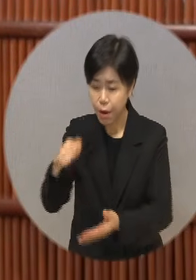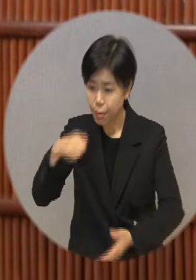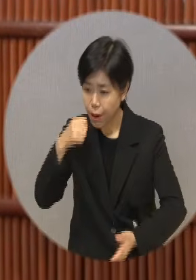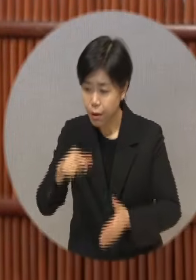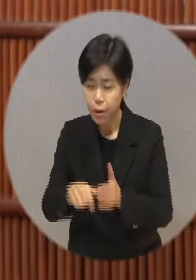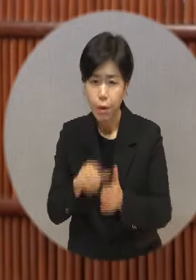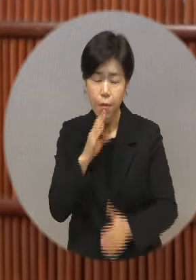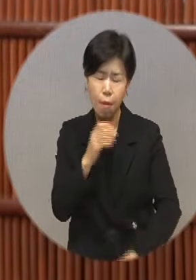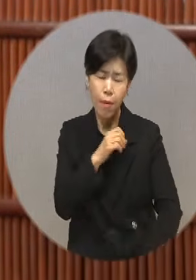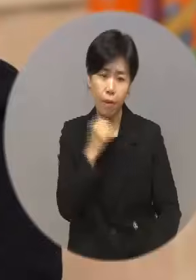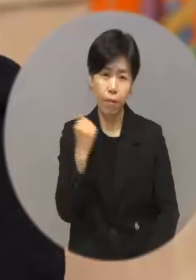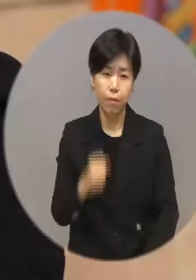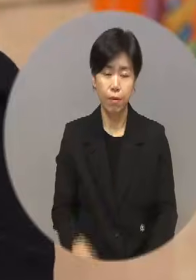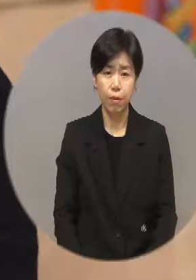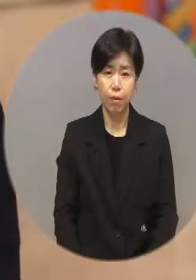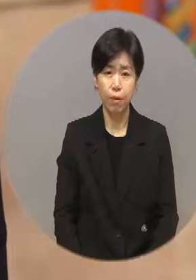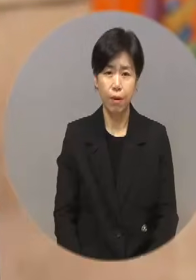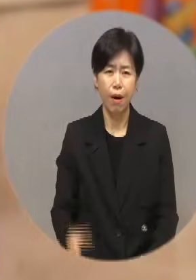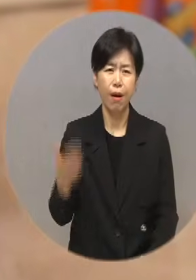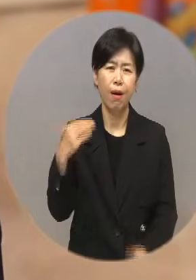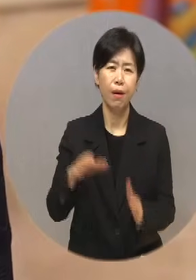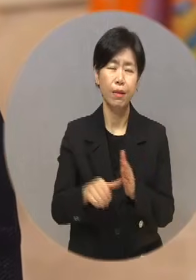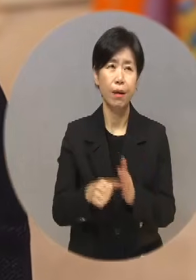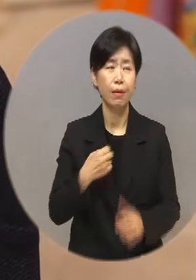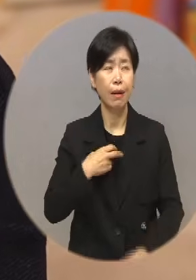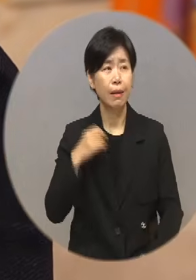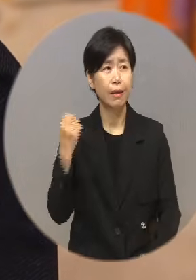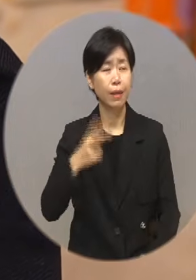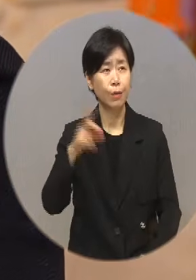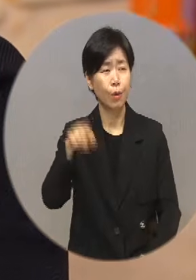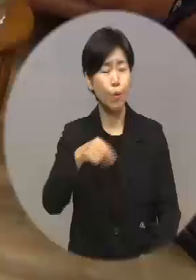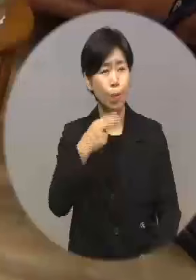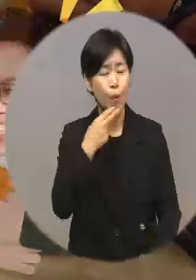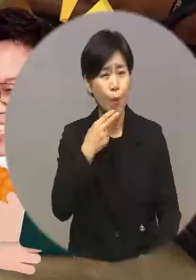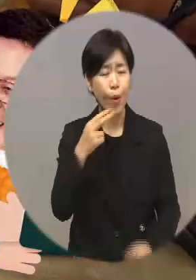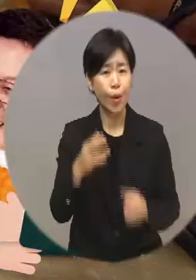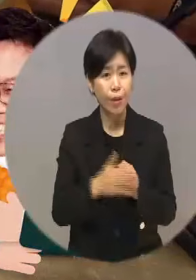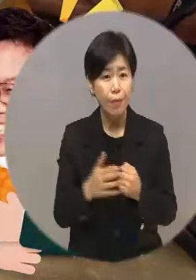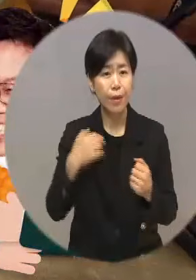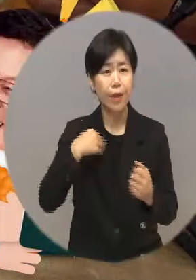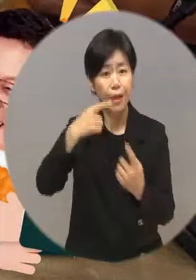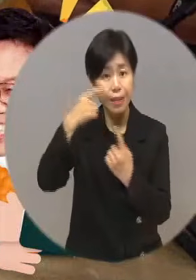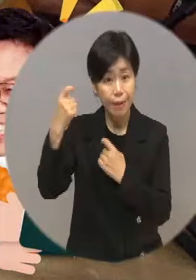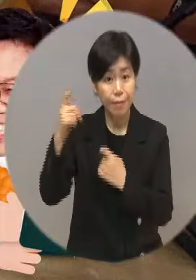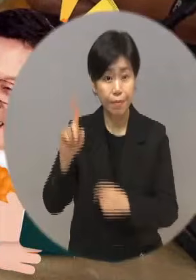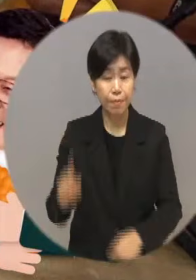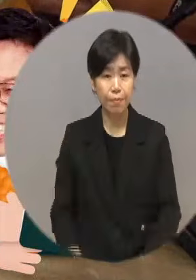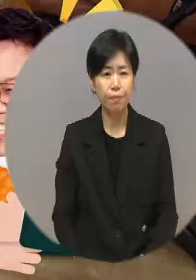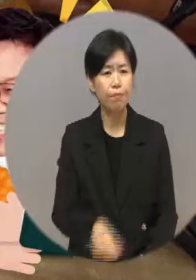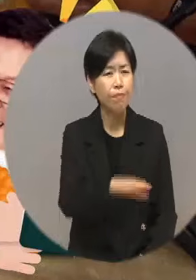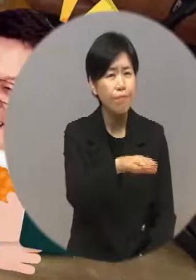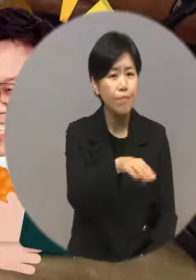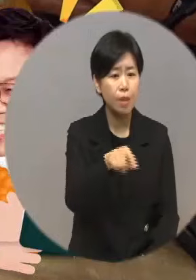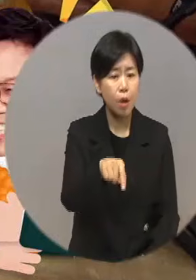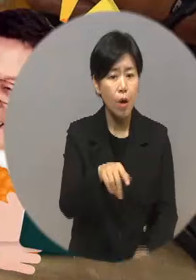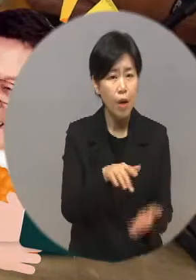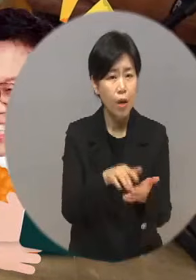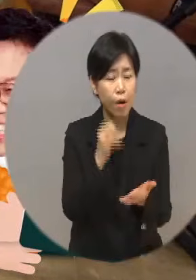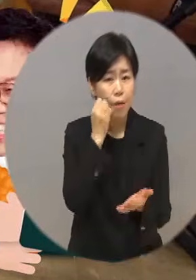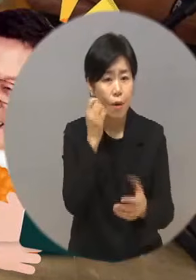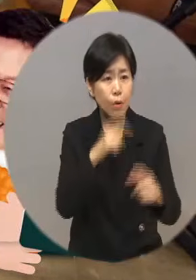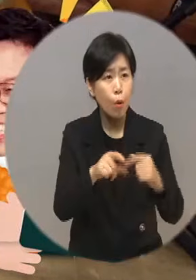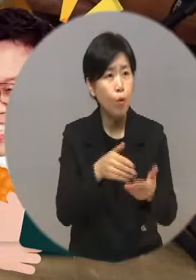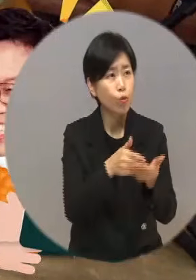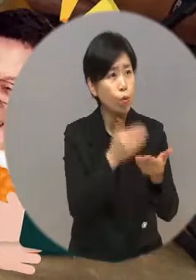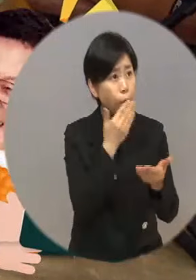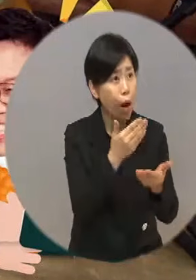당시 안 좋았기 때문에 더 오기가 힘들겠다 싶어서 기념으로 그 종업원에게 약과를 이거 더 주문할 수 있냐